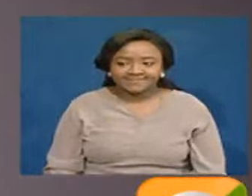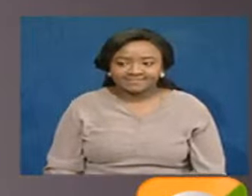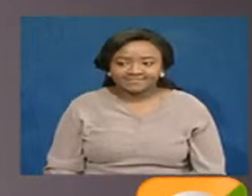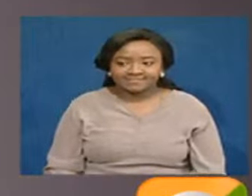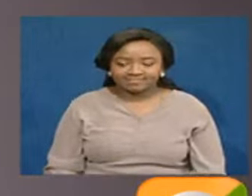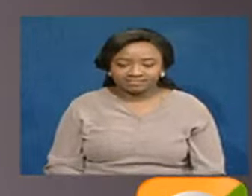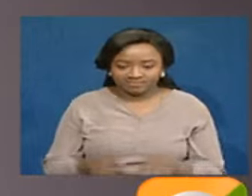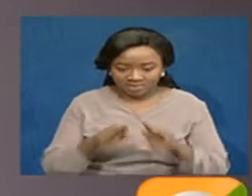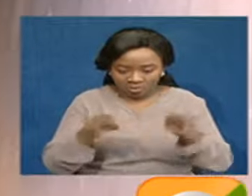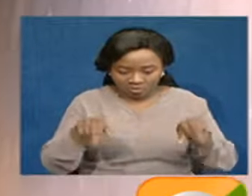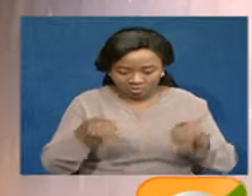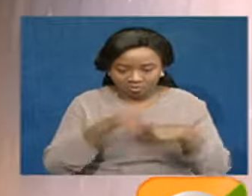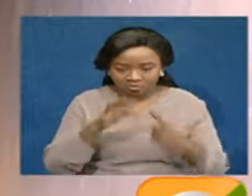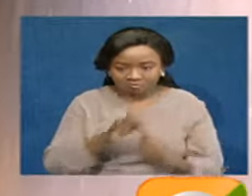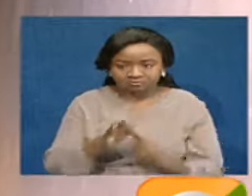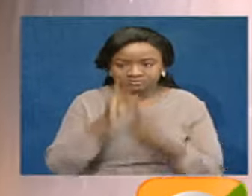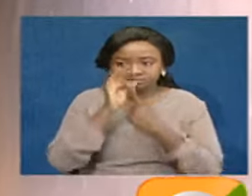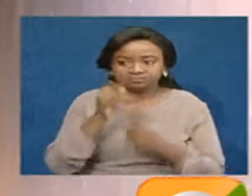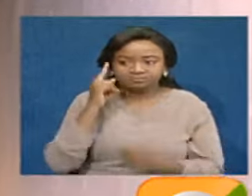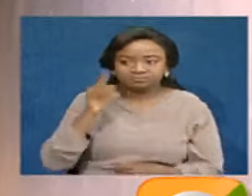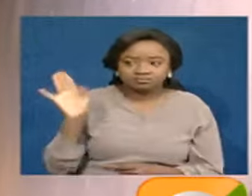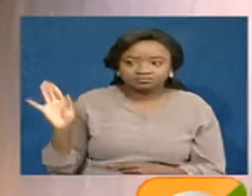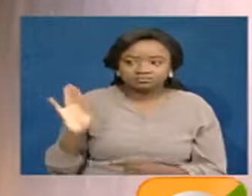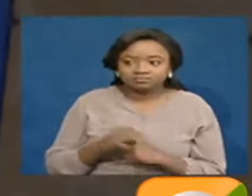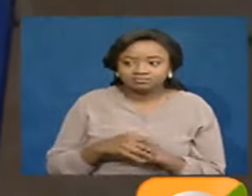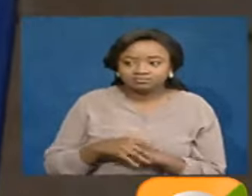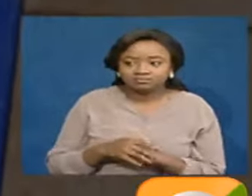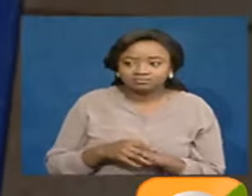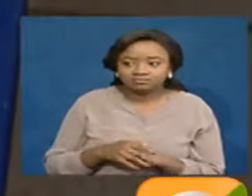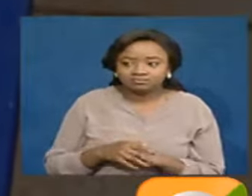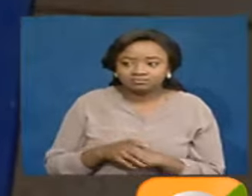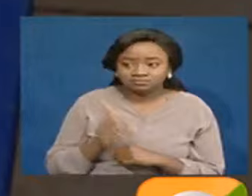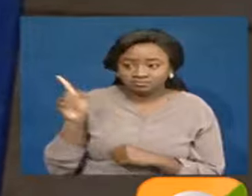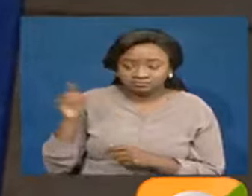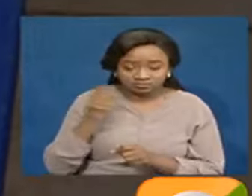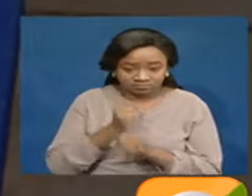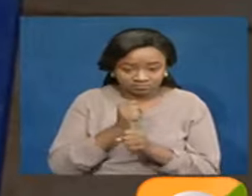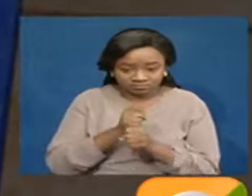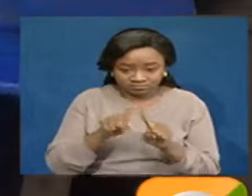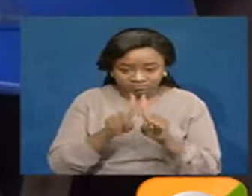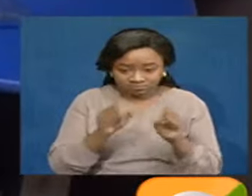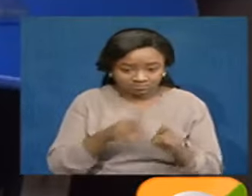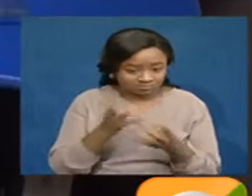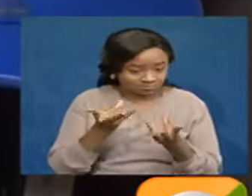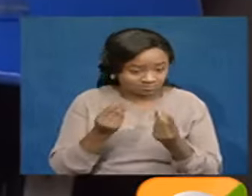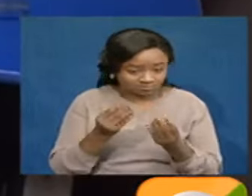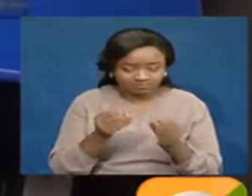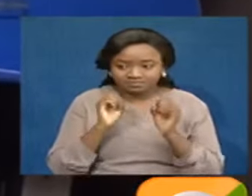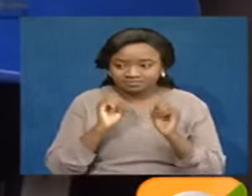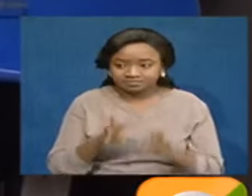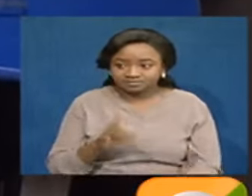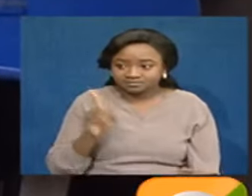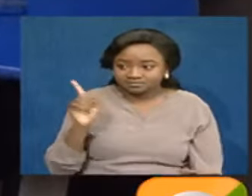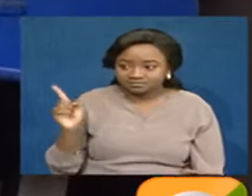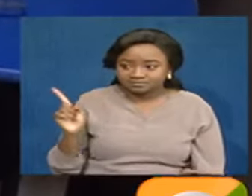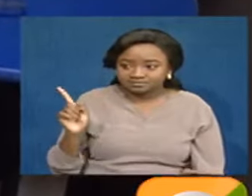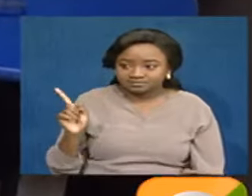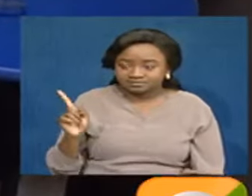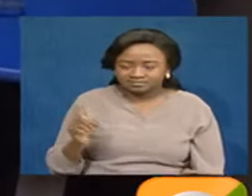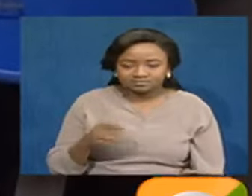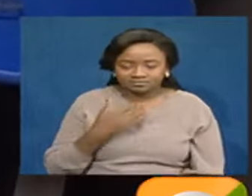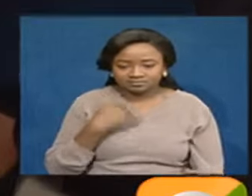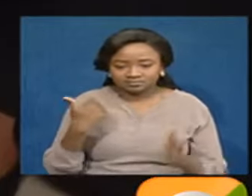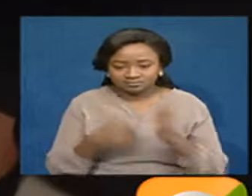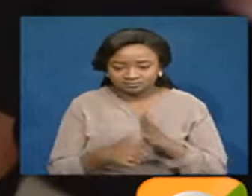chumba maalum cha mtihani. Safari ya Terry kwenye mtihani wa kitaifa haijakuwa rahisi. Msichana huyu alipatwa na matatizo